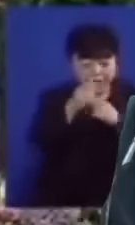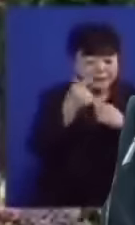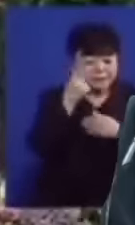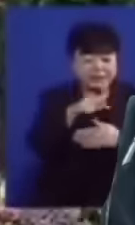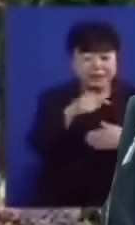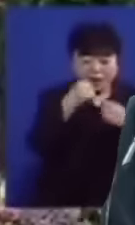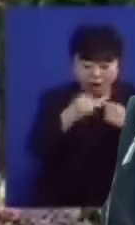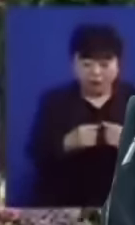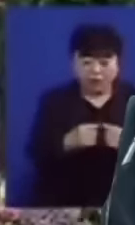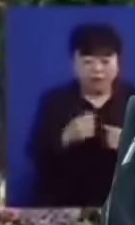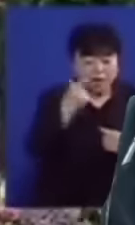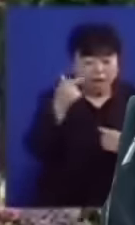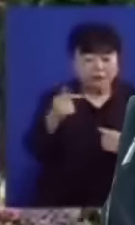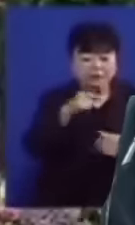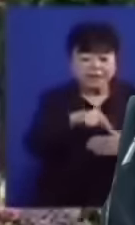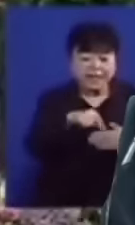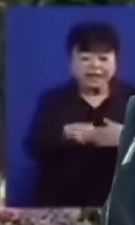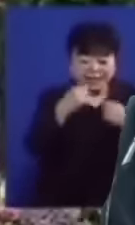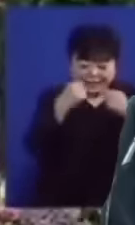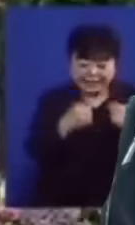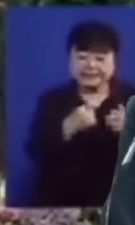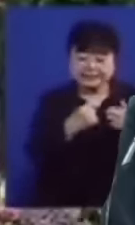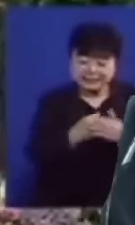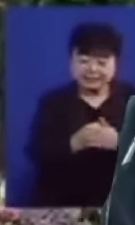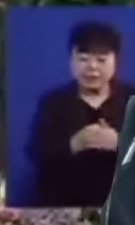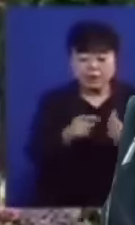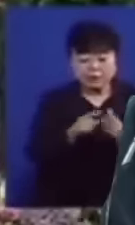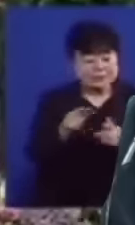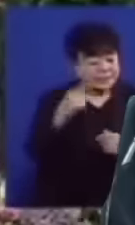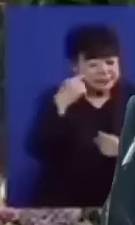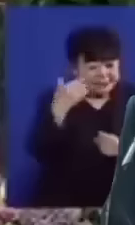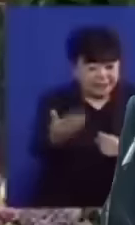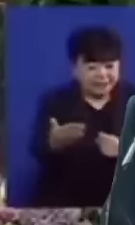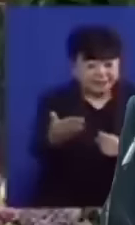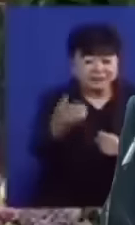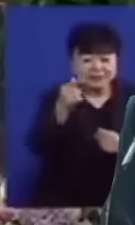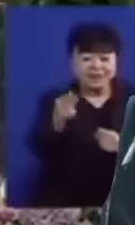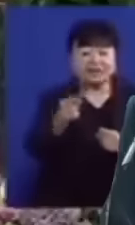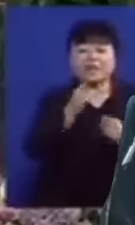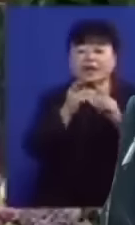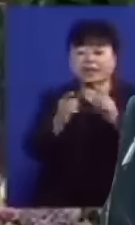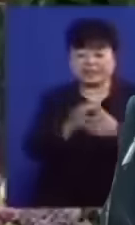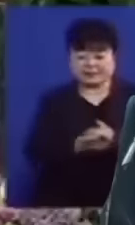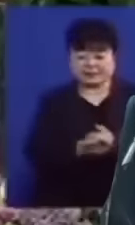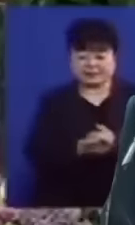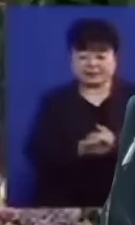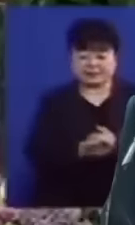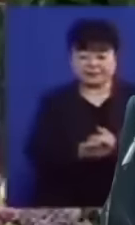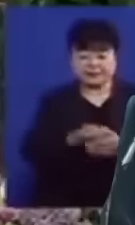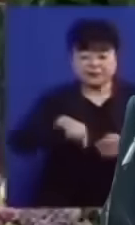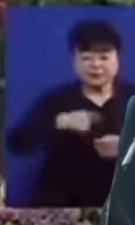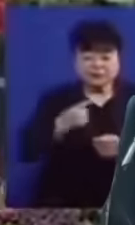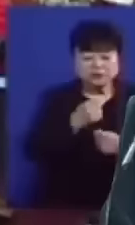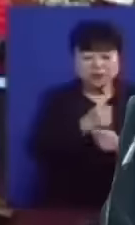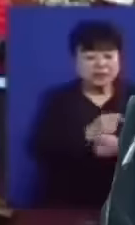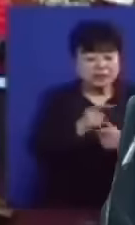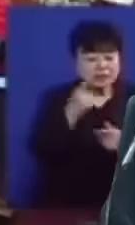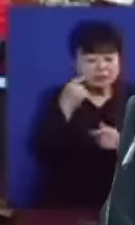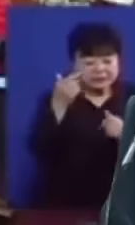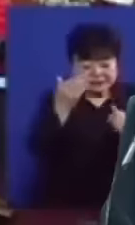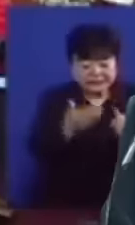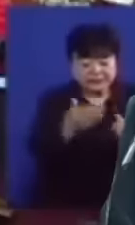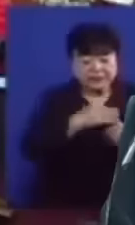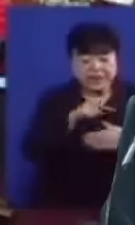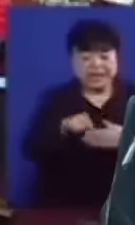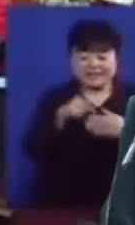안에 거하고 아버지는 내 안에 계신 것을 내가 믿지 아니하느냐? 내가 너에게 이르는 말은 스스로 하는 것이 아니라 아버지께서